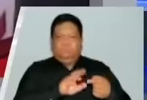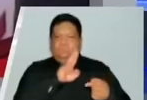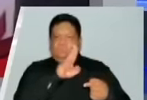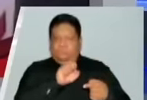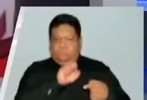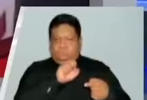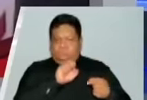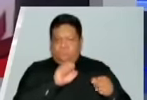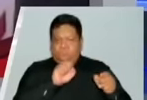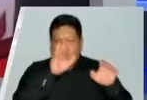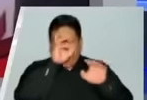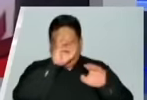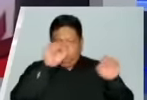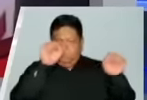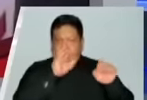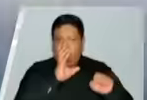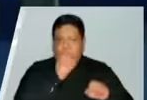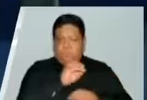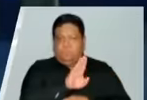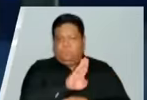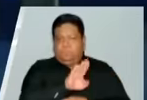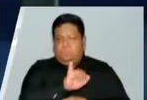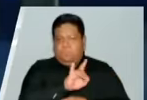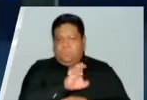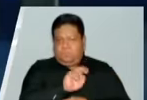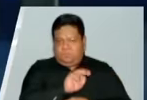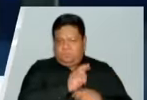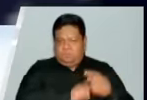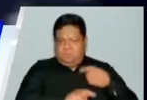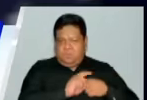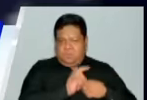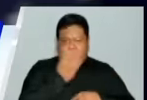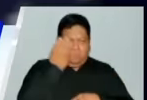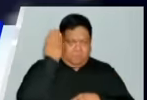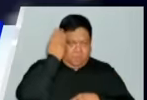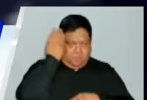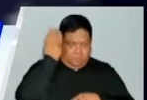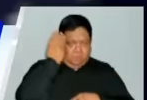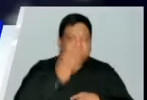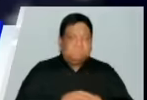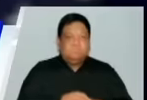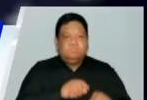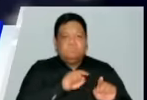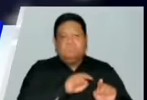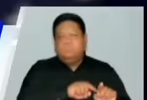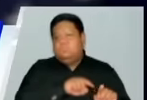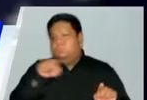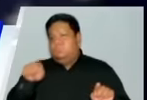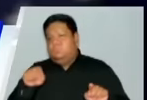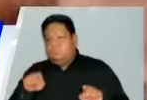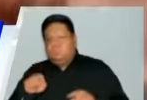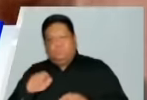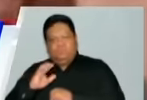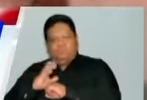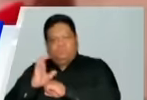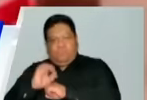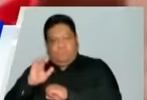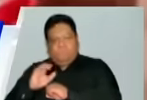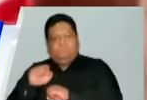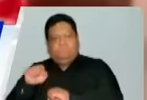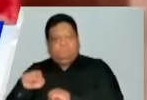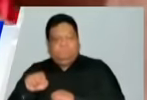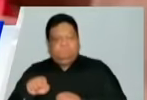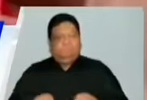dating Pangulong Donald Trump. Yan ay matapos makuha ni Biden ang Democratic Party nomination at ni Trump ang nominasyon